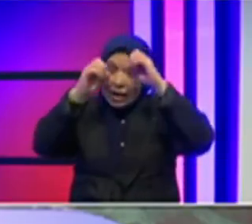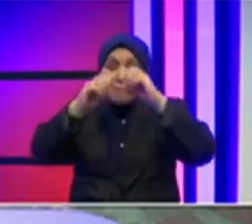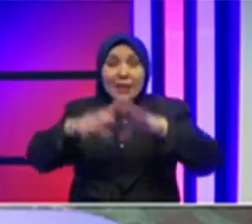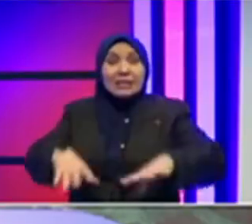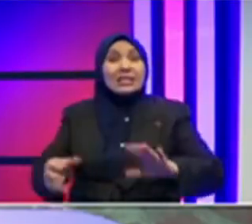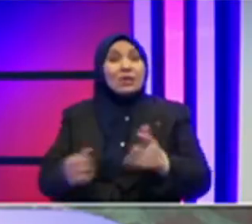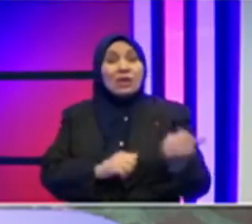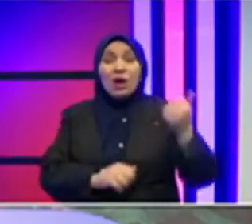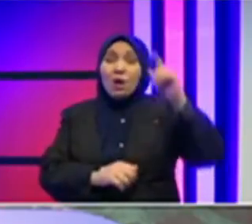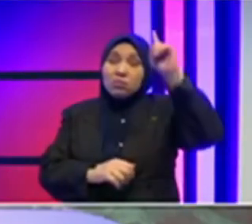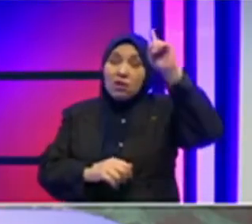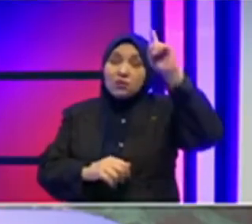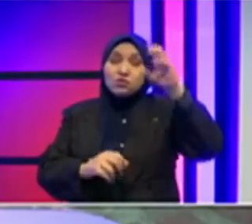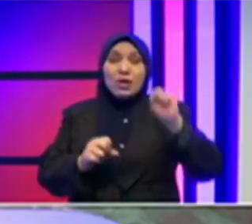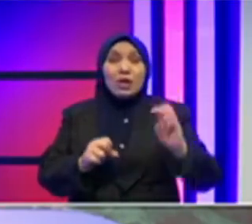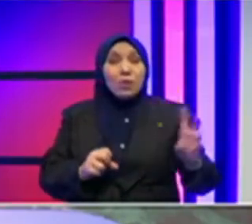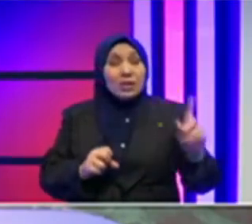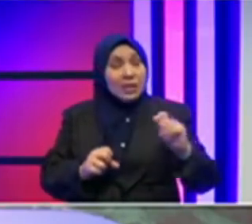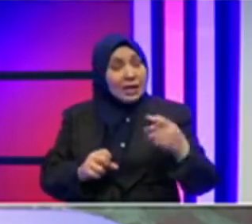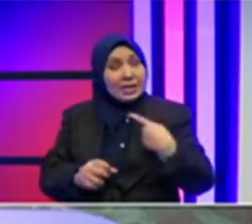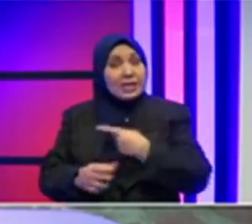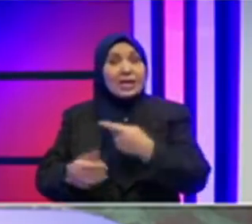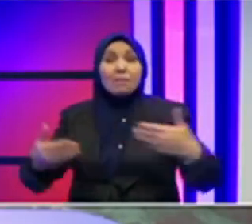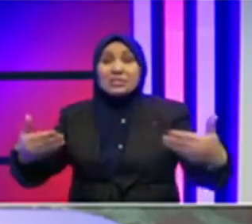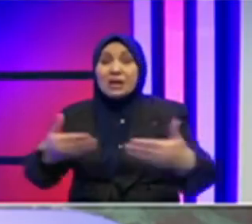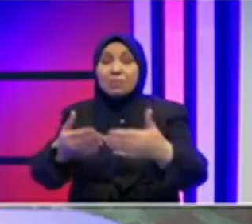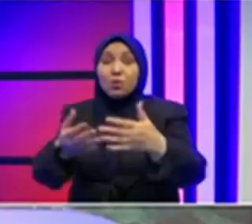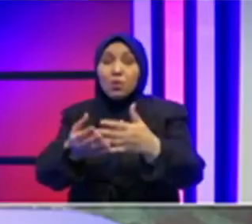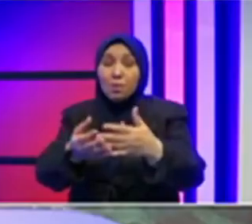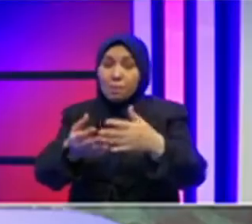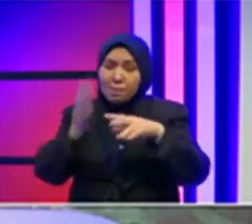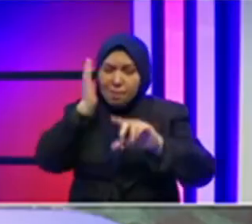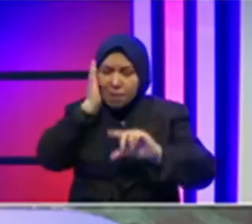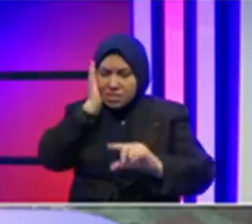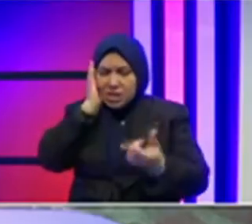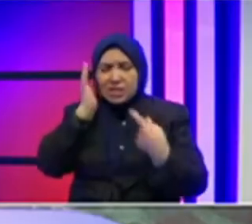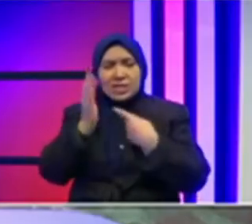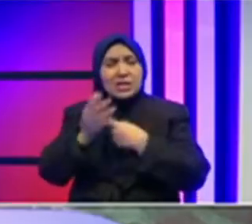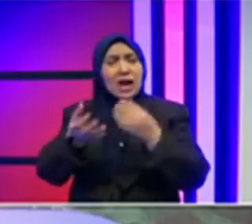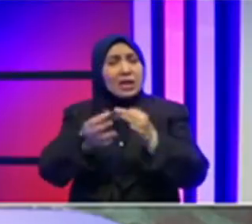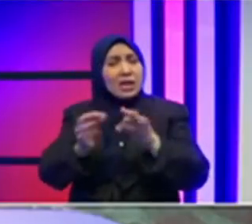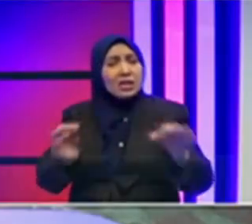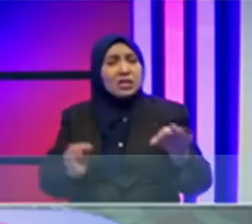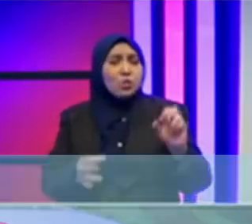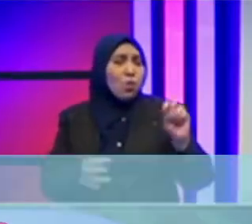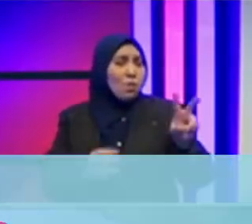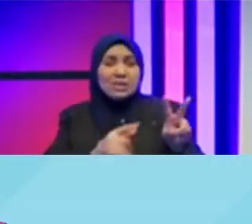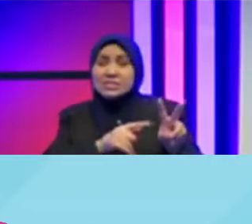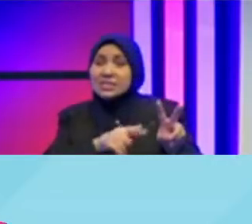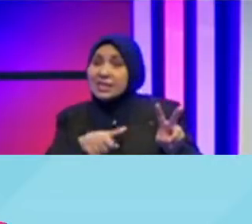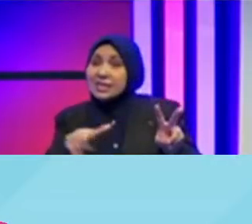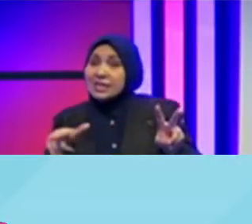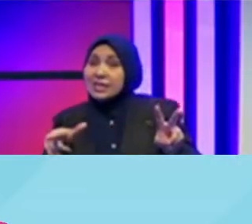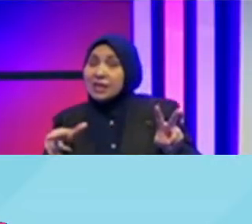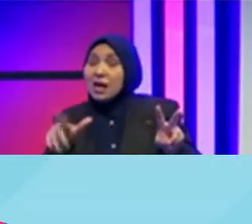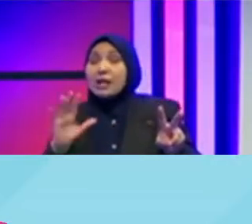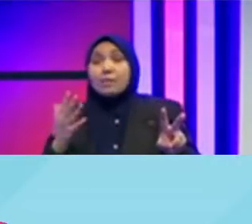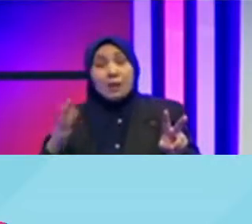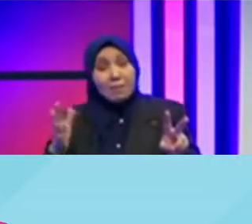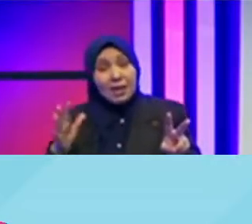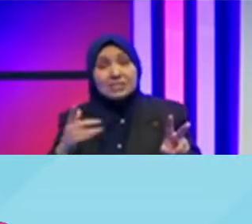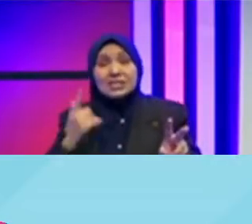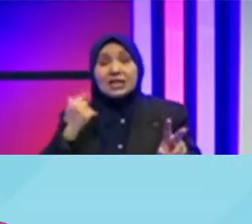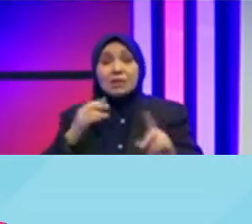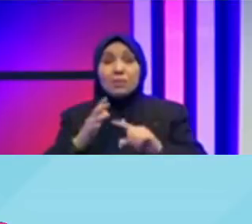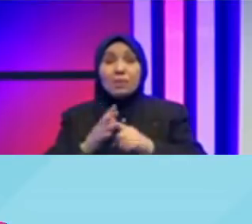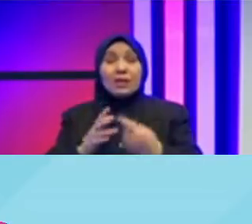Allah Subhanahu Wa Taala sekalian, kita nak menyambung bacaan kita ayat yang ke 12 12 sehingga yang ke 15. Tadi di